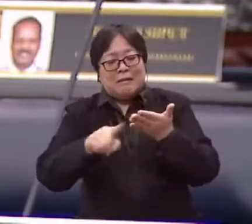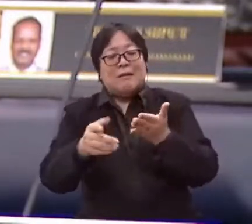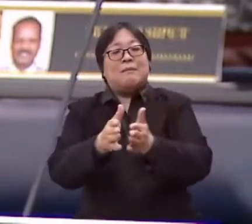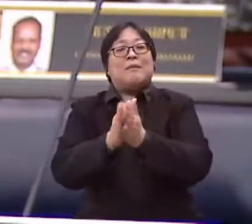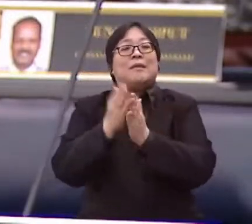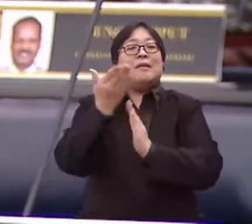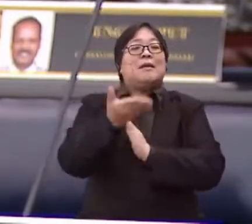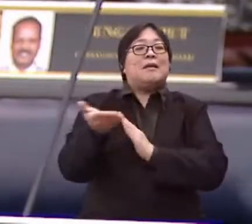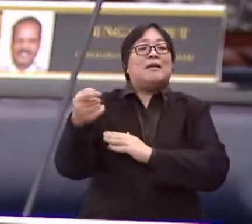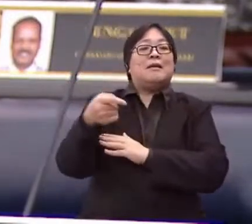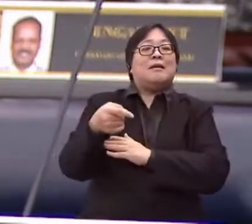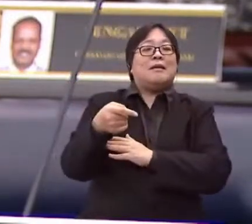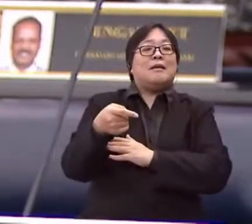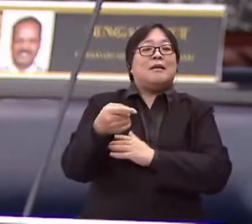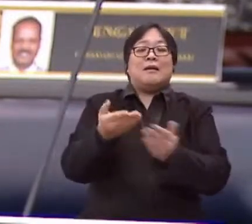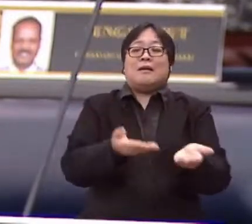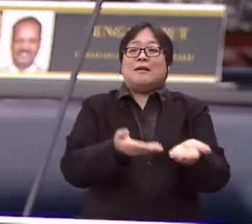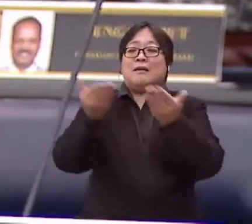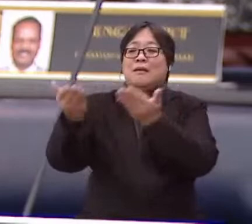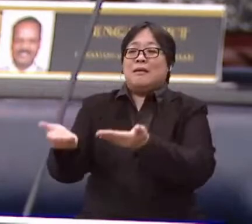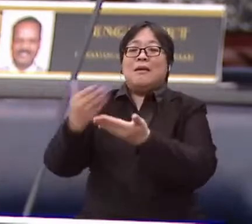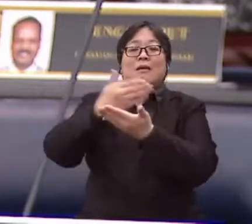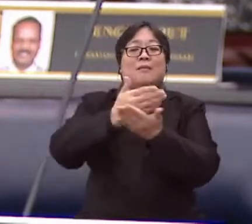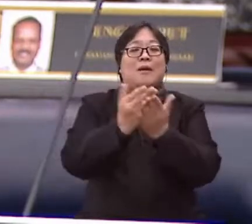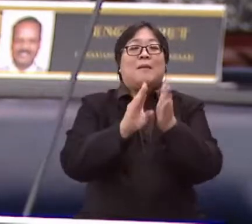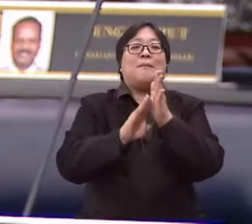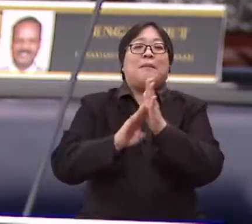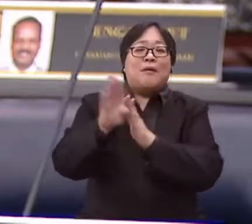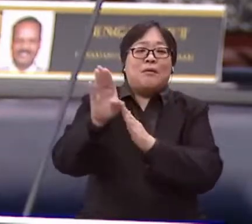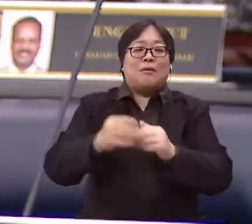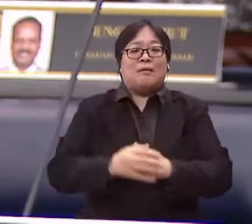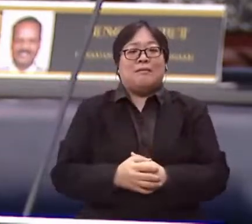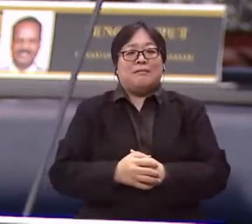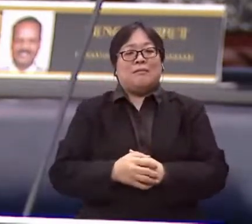tersebut ke perbelanjaan pembangunan